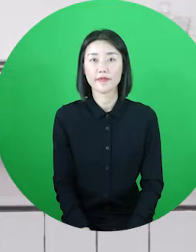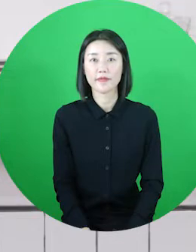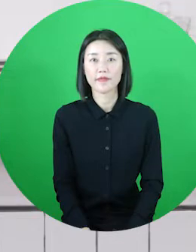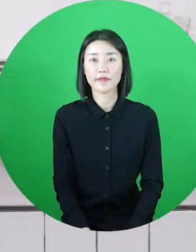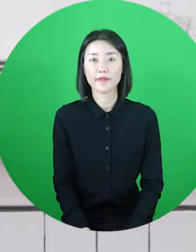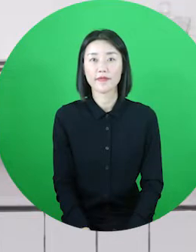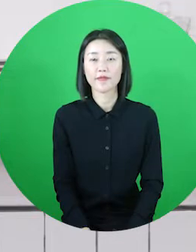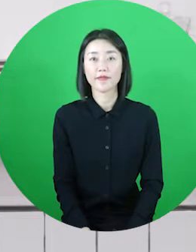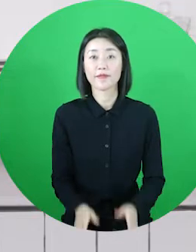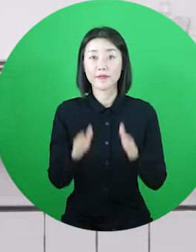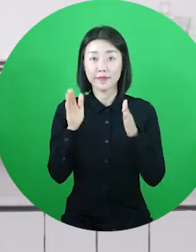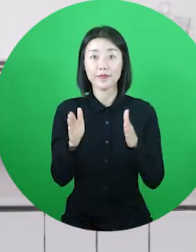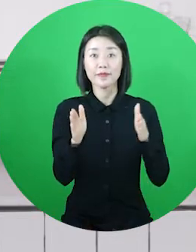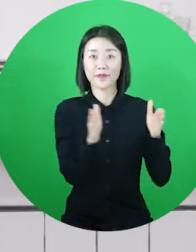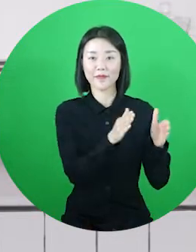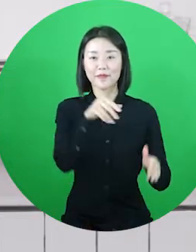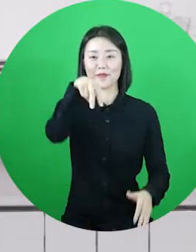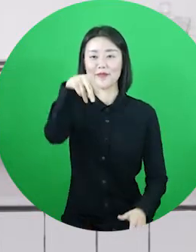다음으로는 소스.